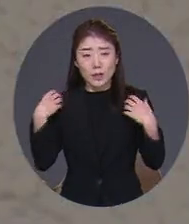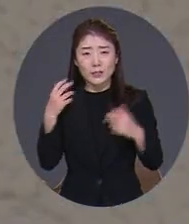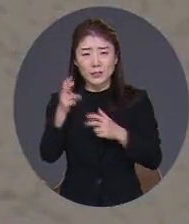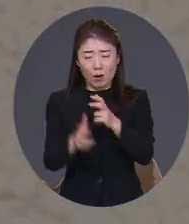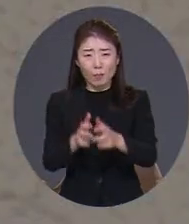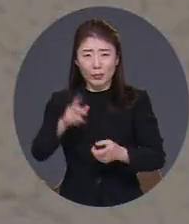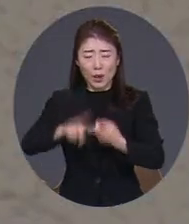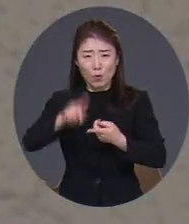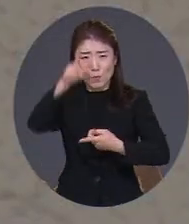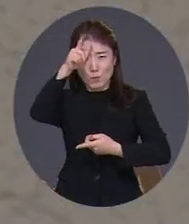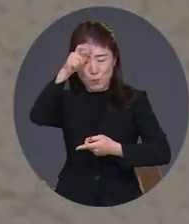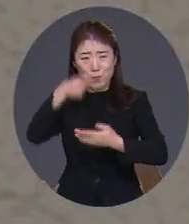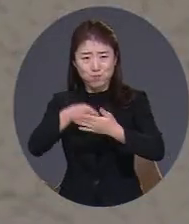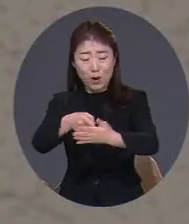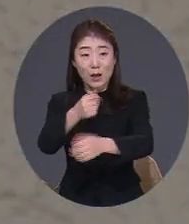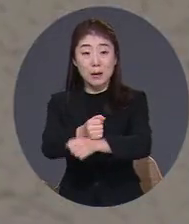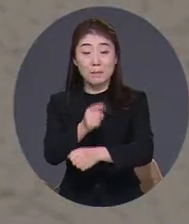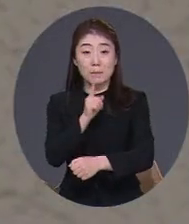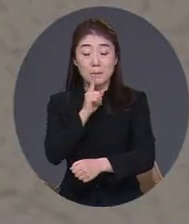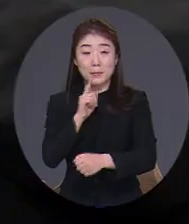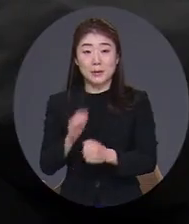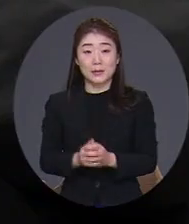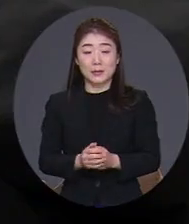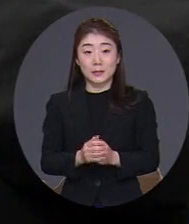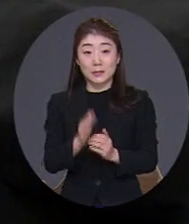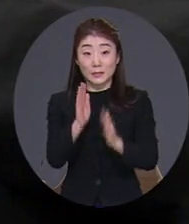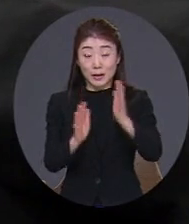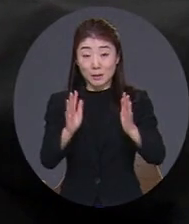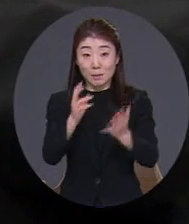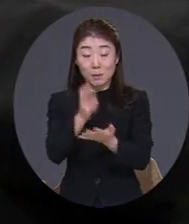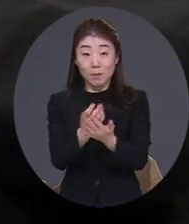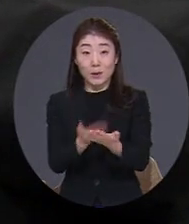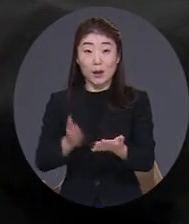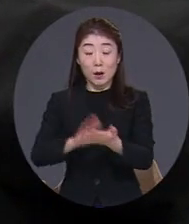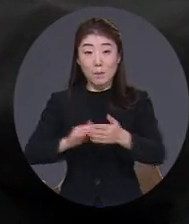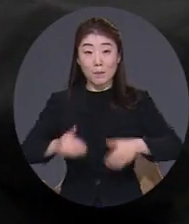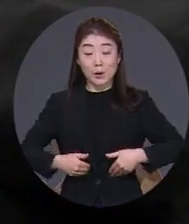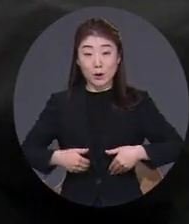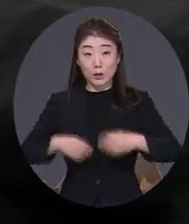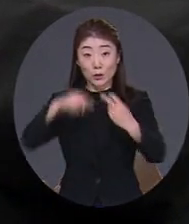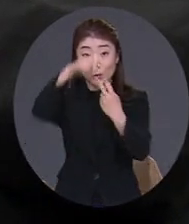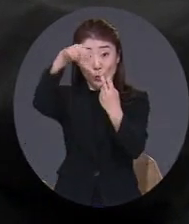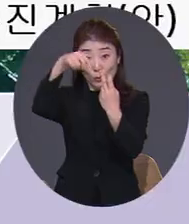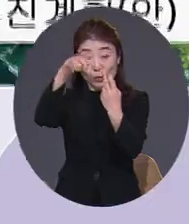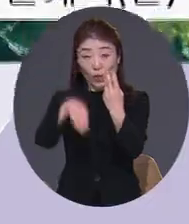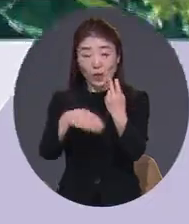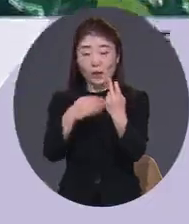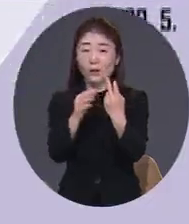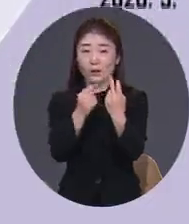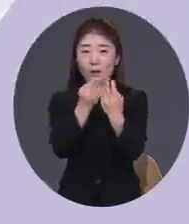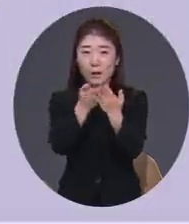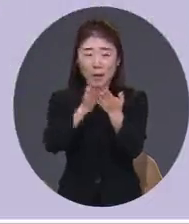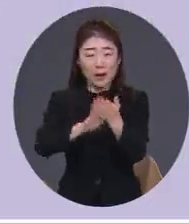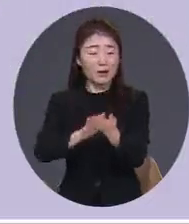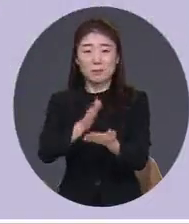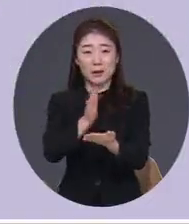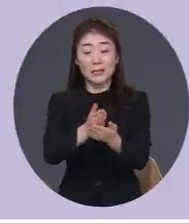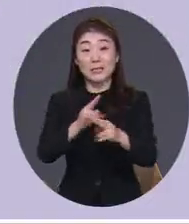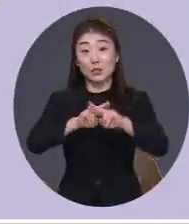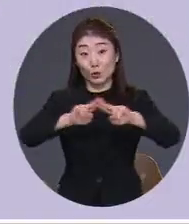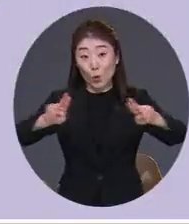의지는 확고합니다. 산림법 개정이 필요한 형제봉 정상부 개발은 포기하지만 관광호텔을